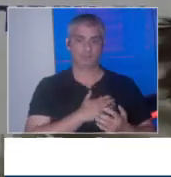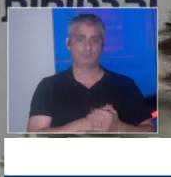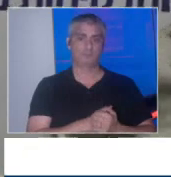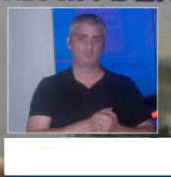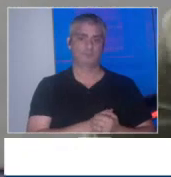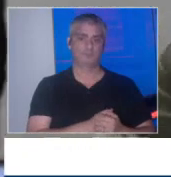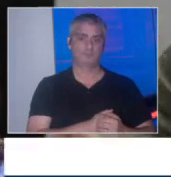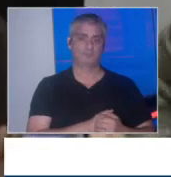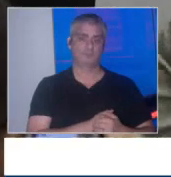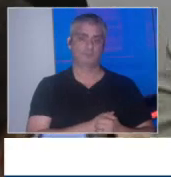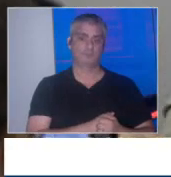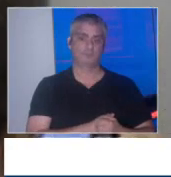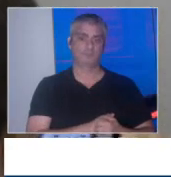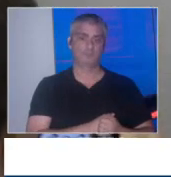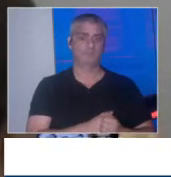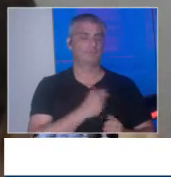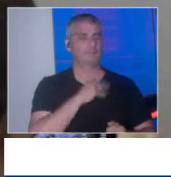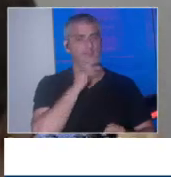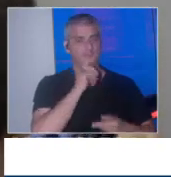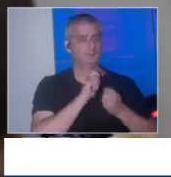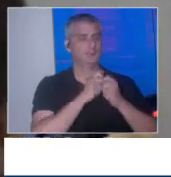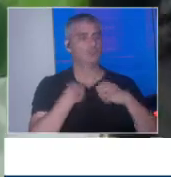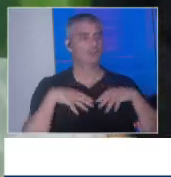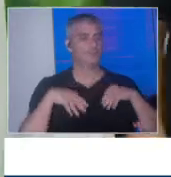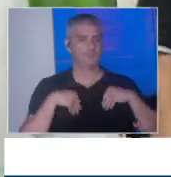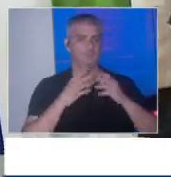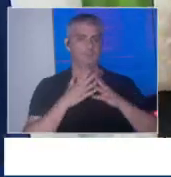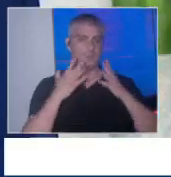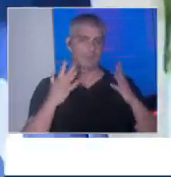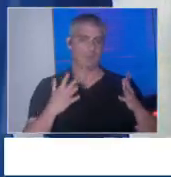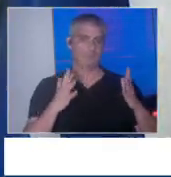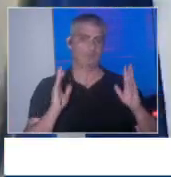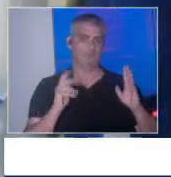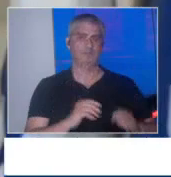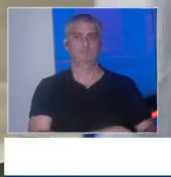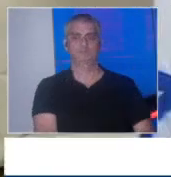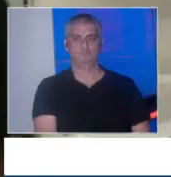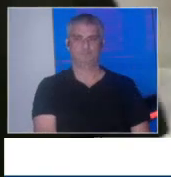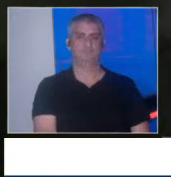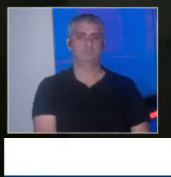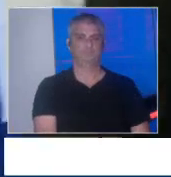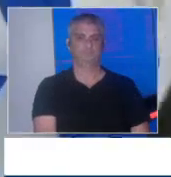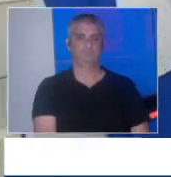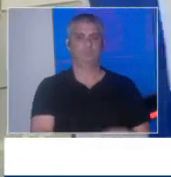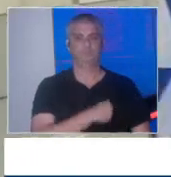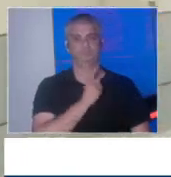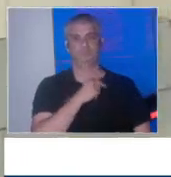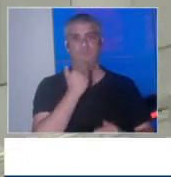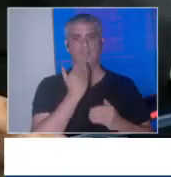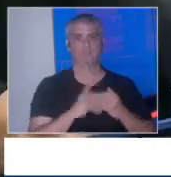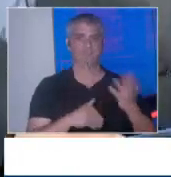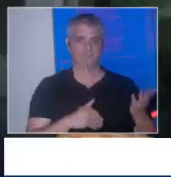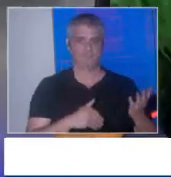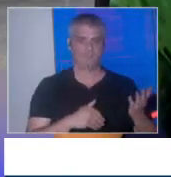שינויים בצביון המדינה, צריך לדבר על שינויים בהסכמה רחבה. חברים, אנחנו נאלץ לסיים